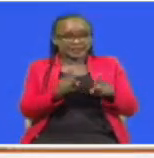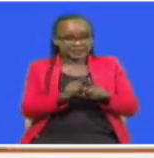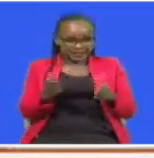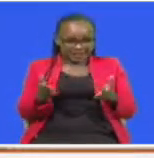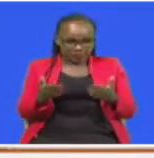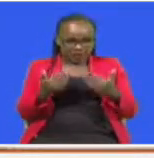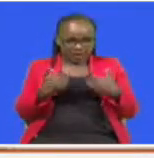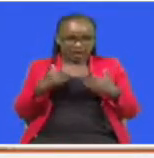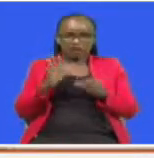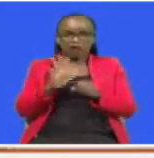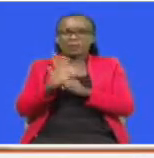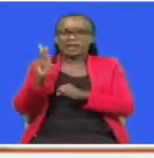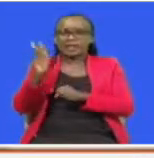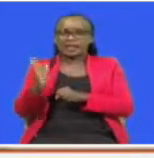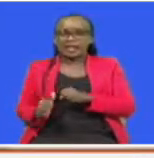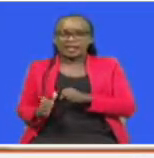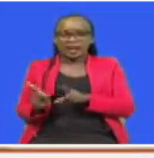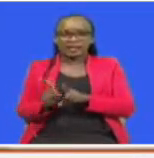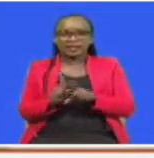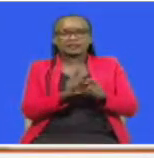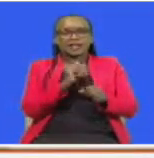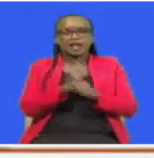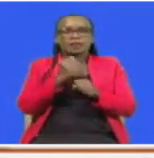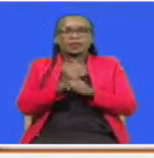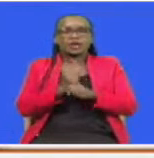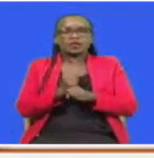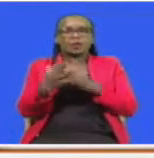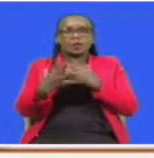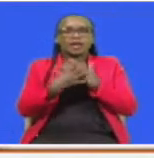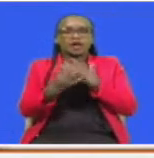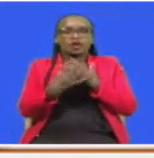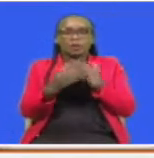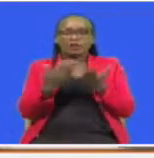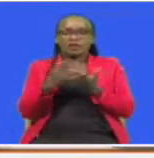chema kwa Wakenya wote na kinafaa kuigwa na kila